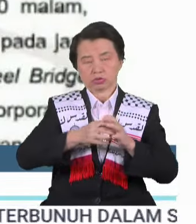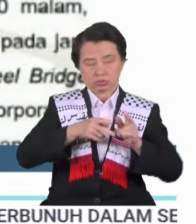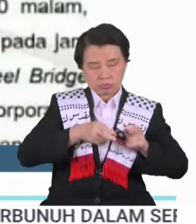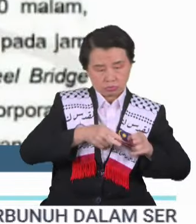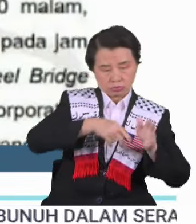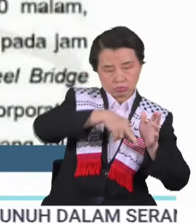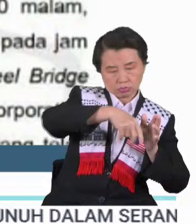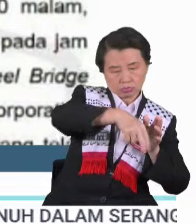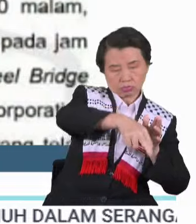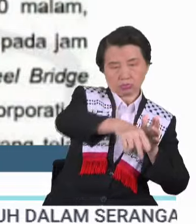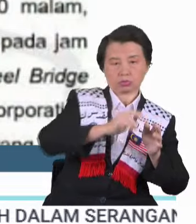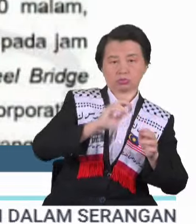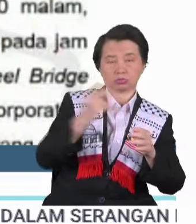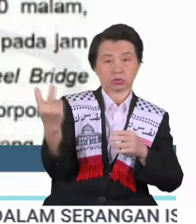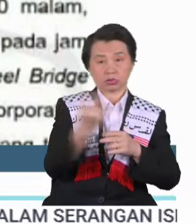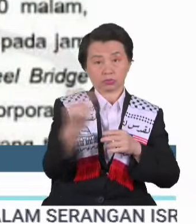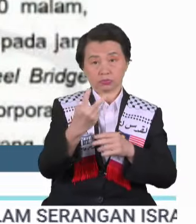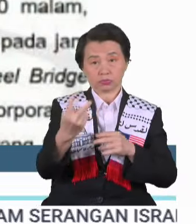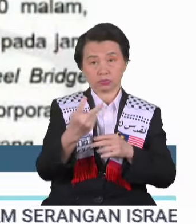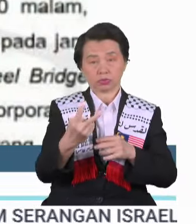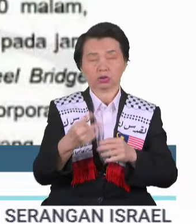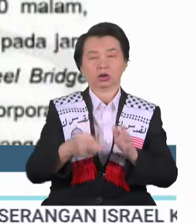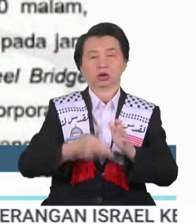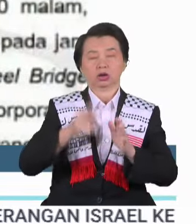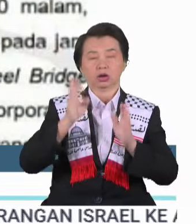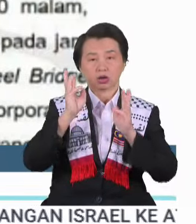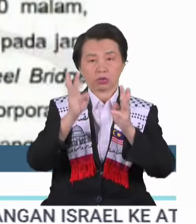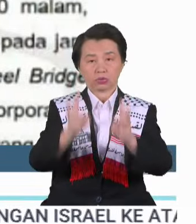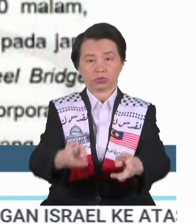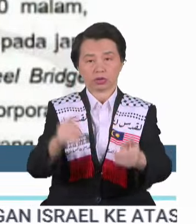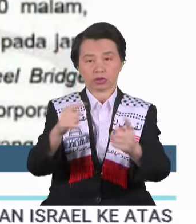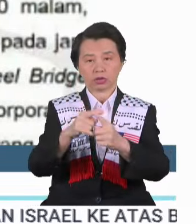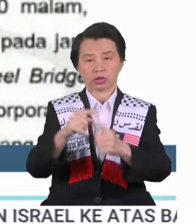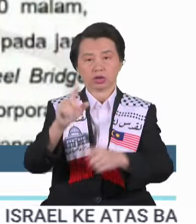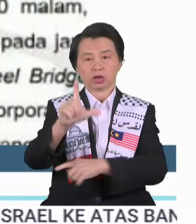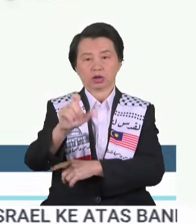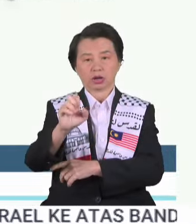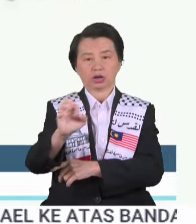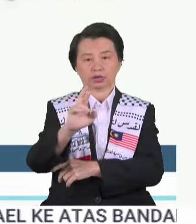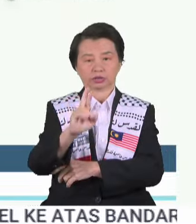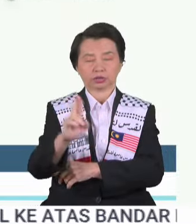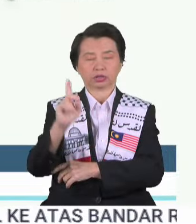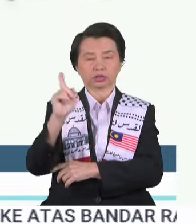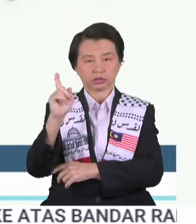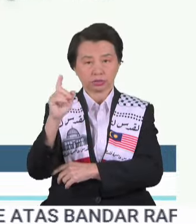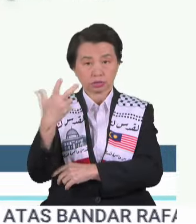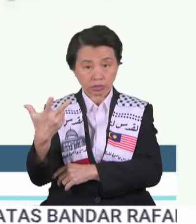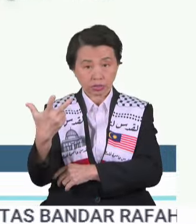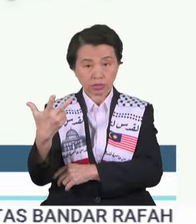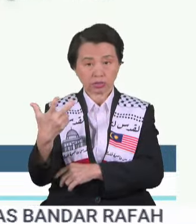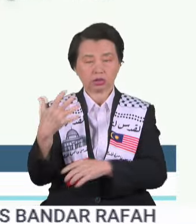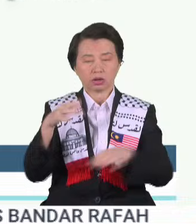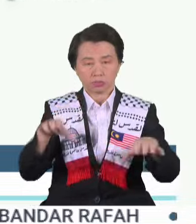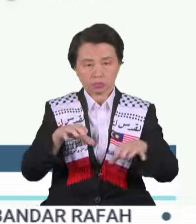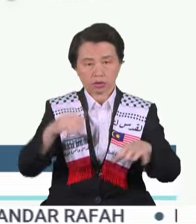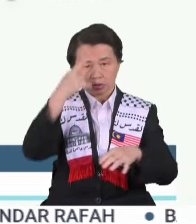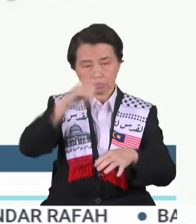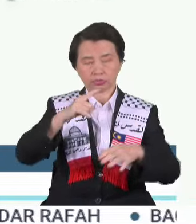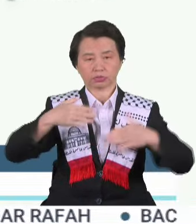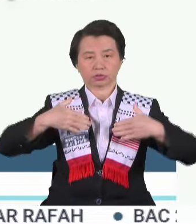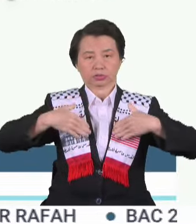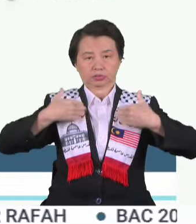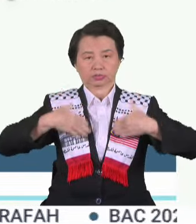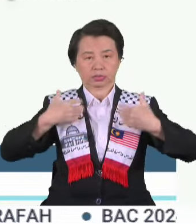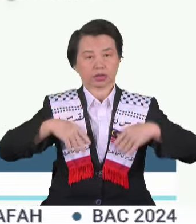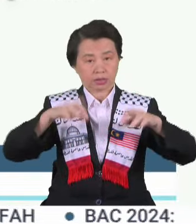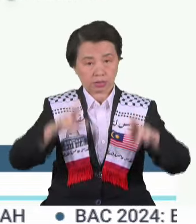Kaki merentangi kedua-dua arah Lebuh Raya untuk ke stesen LRT3 UiTM perlu dilaksana demi kesejahteraan